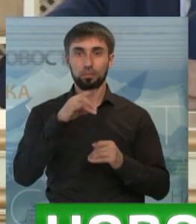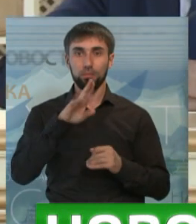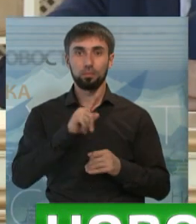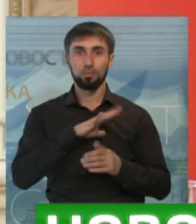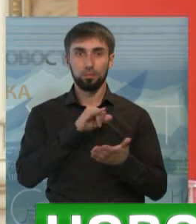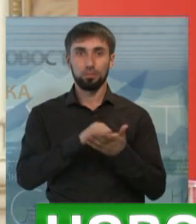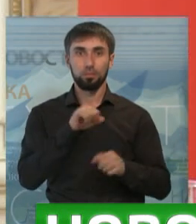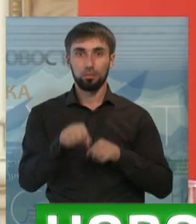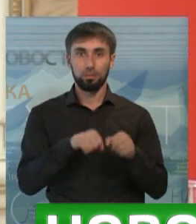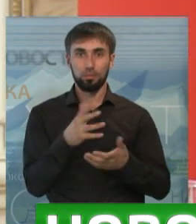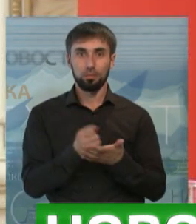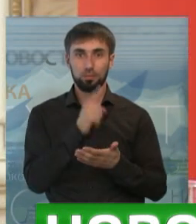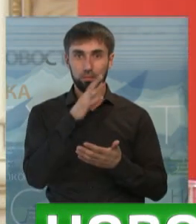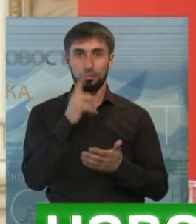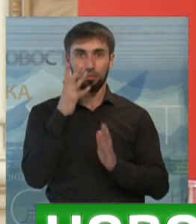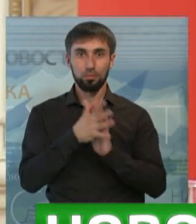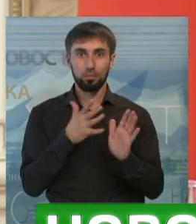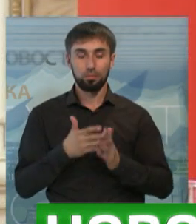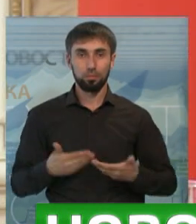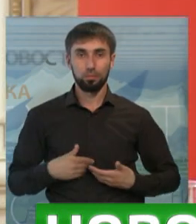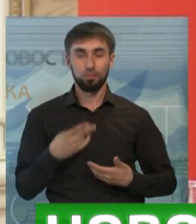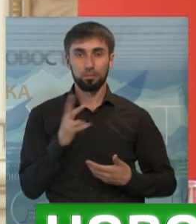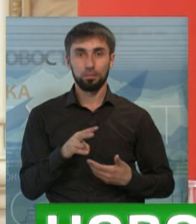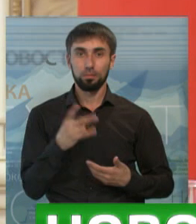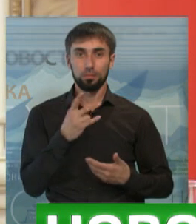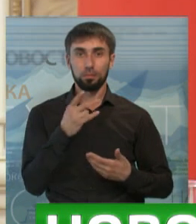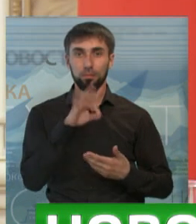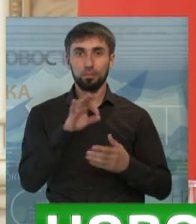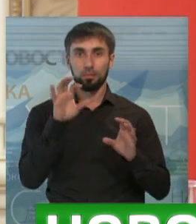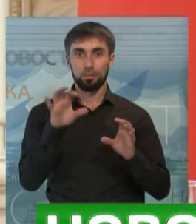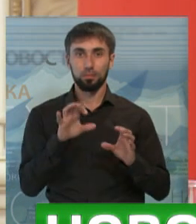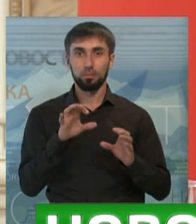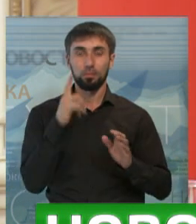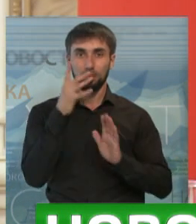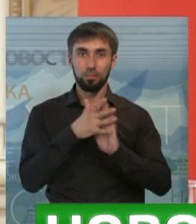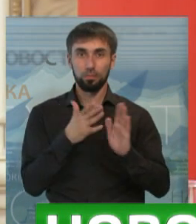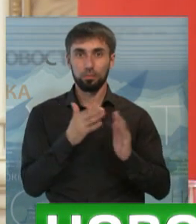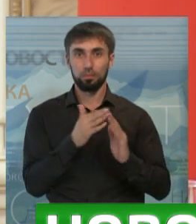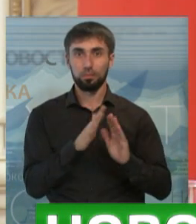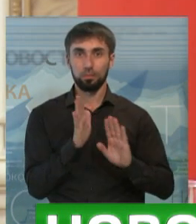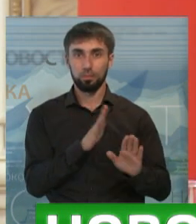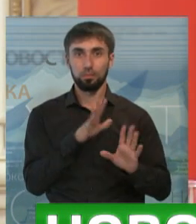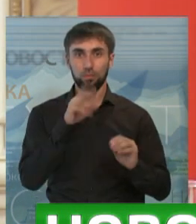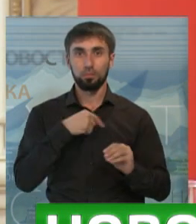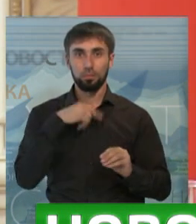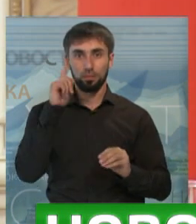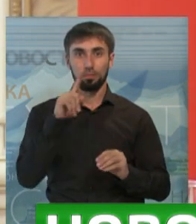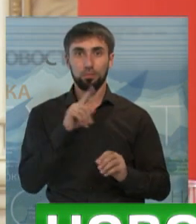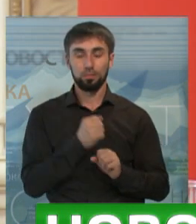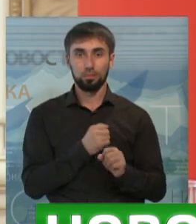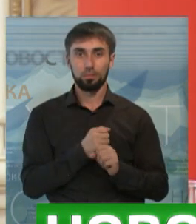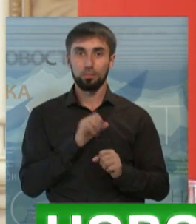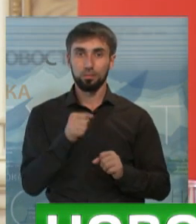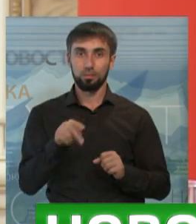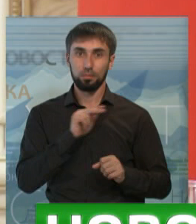для велосипеда по понятиям не надо жить откуда вы и понятия верхового дигест мой